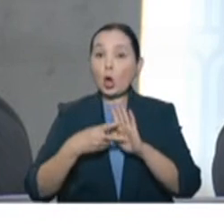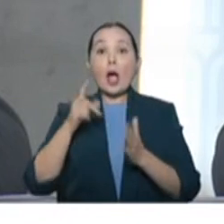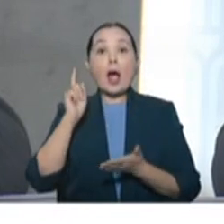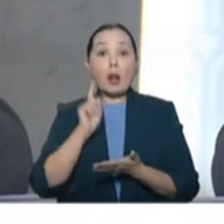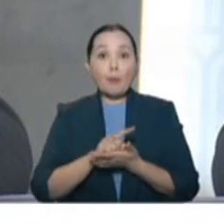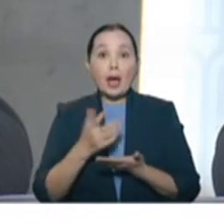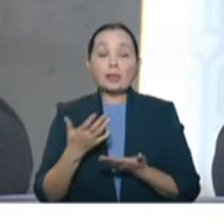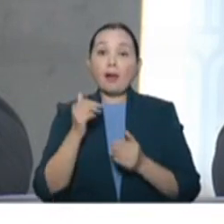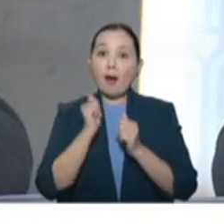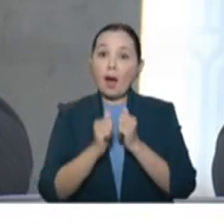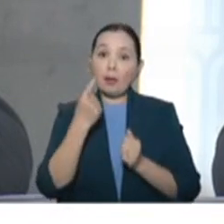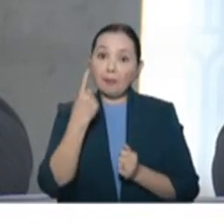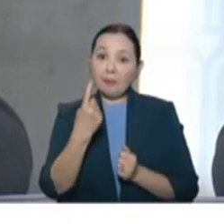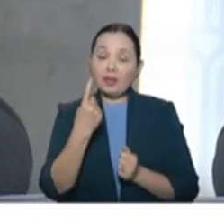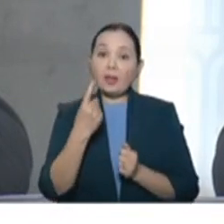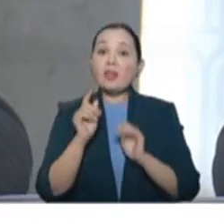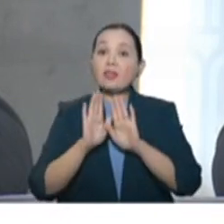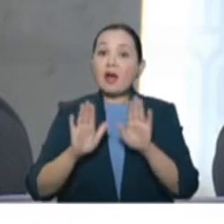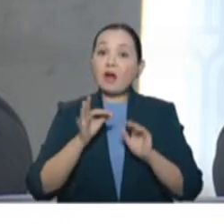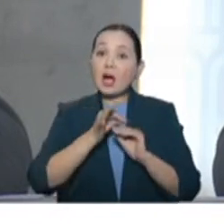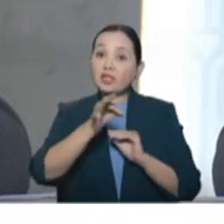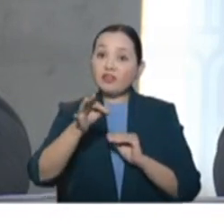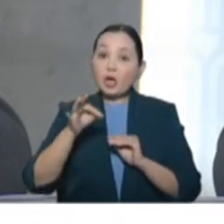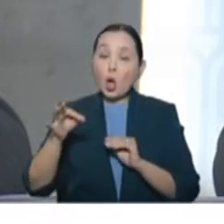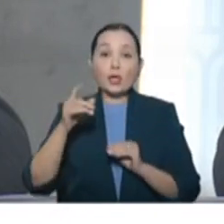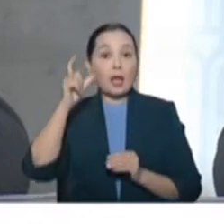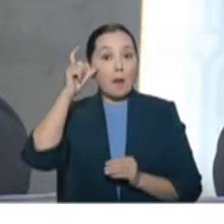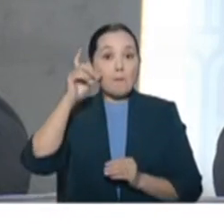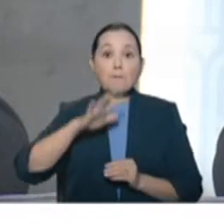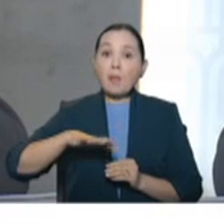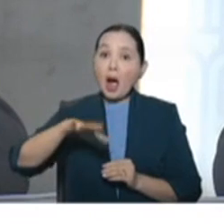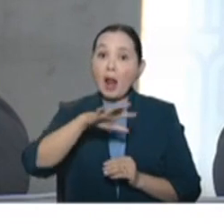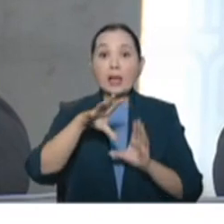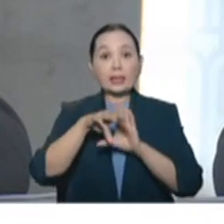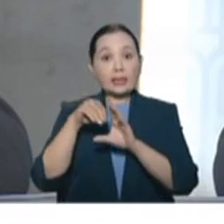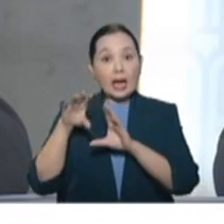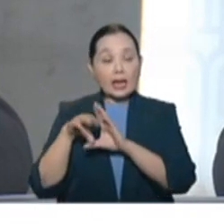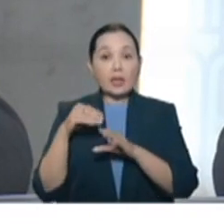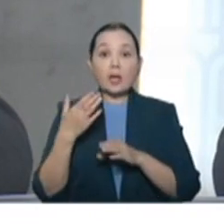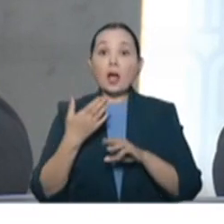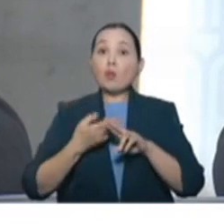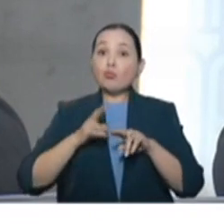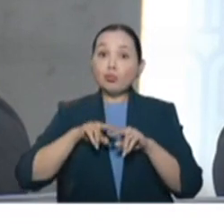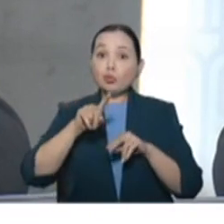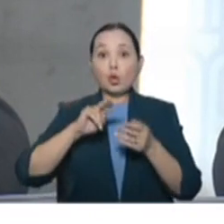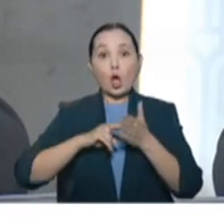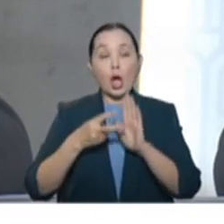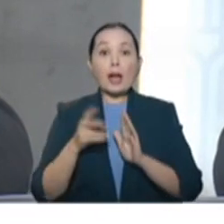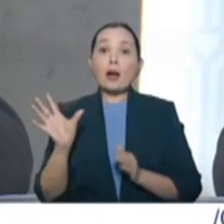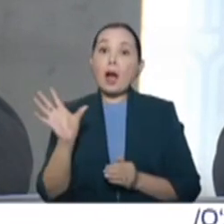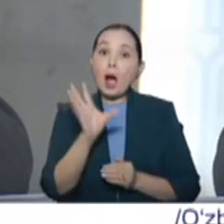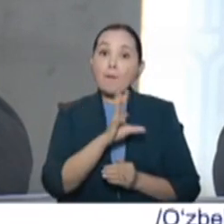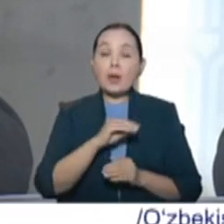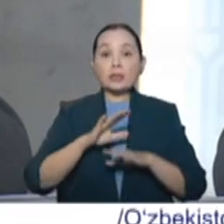albatta har bitta nafaqat viloyatbay, tumanbay, mahallabay tanlanadi va bu loyihalar hammasi